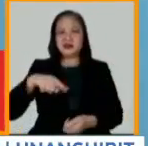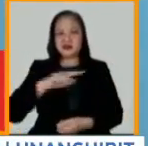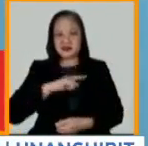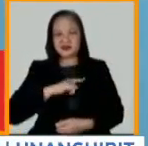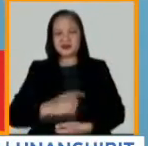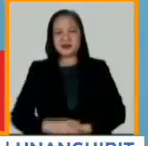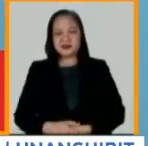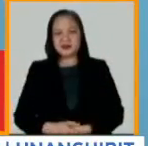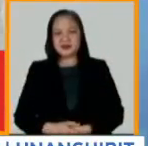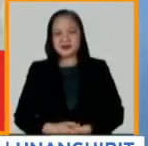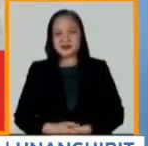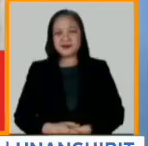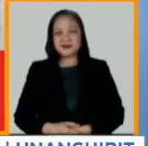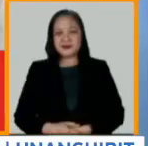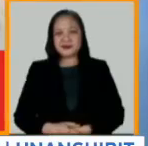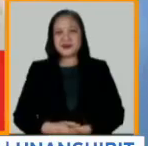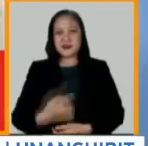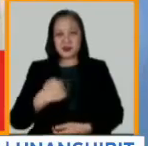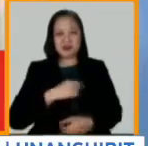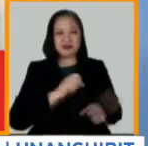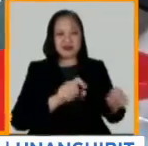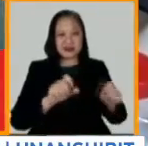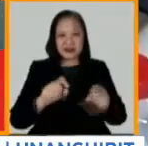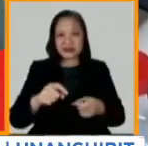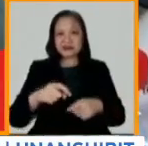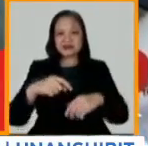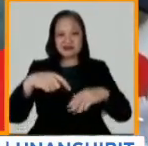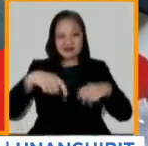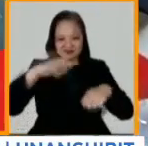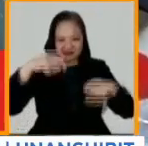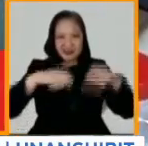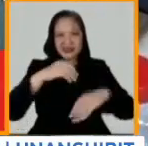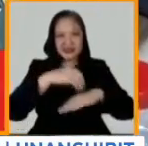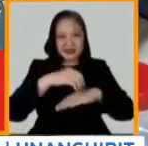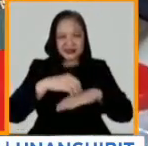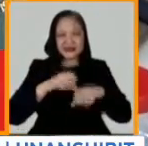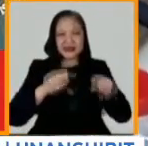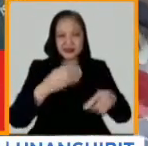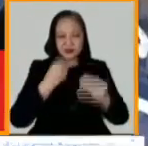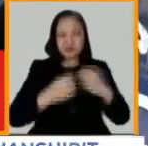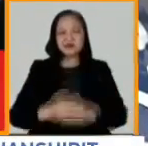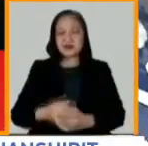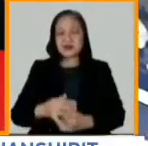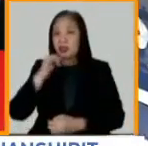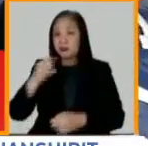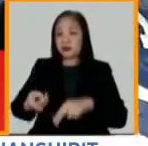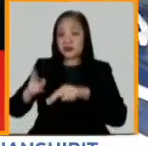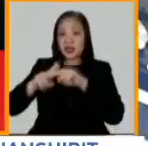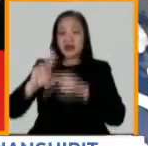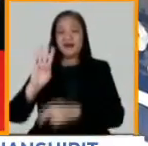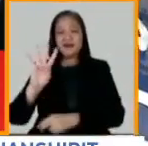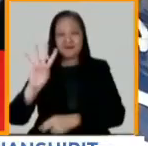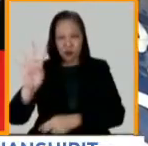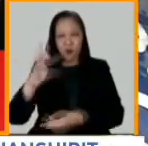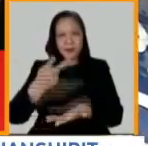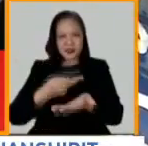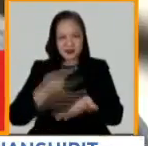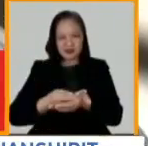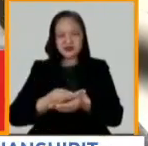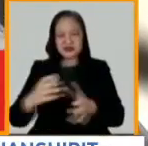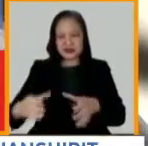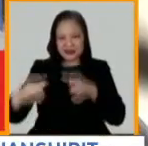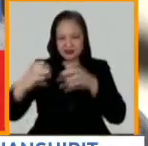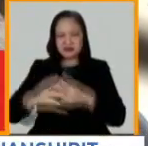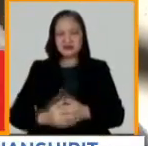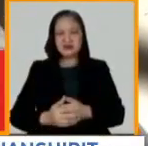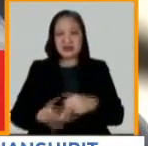sa mga nagkakarindirian. Kahapon, tumaas ng 4 pesos sa kada kilo ng LPG. Katumbas yan ng 44 pesos na dagdag